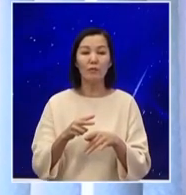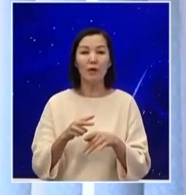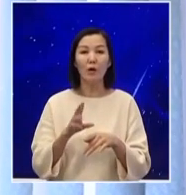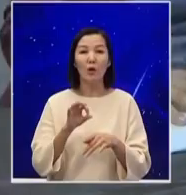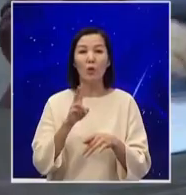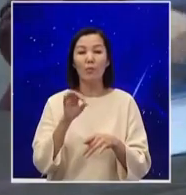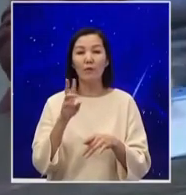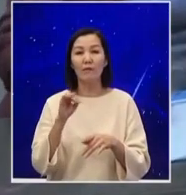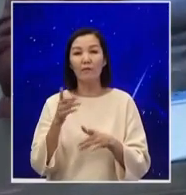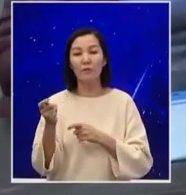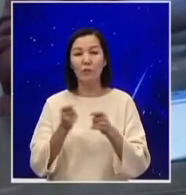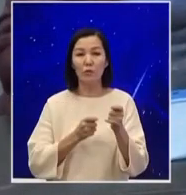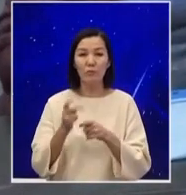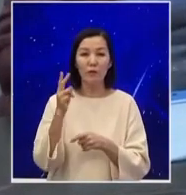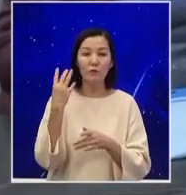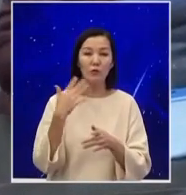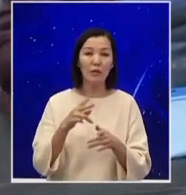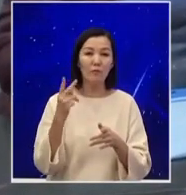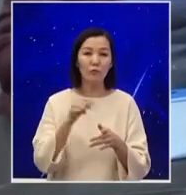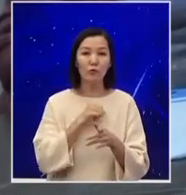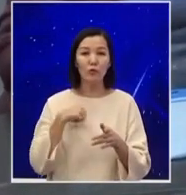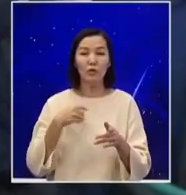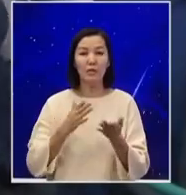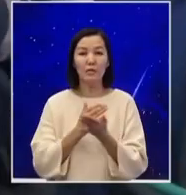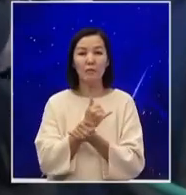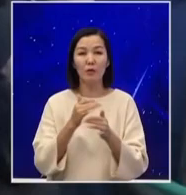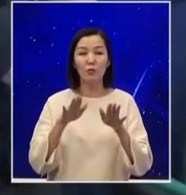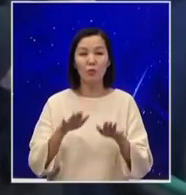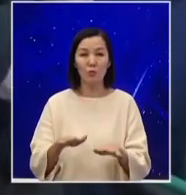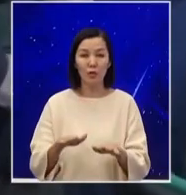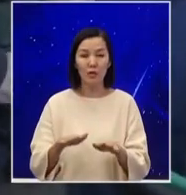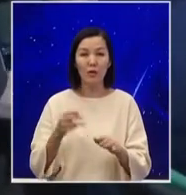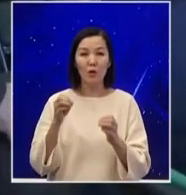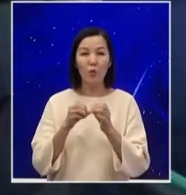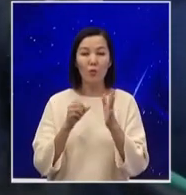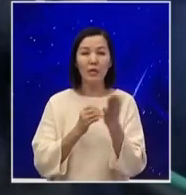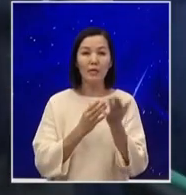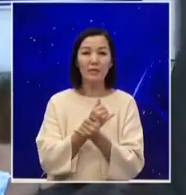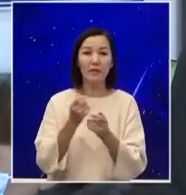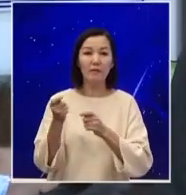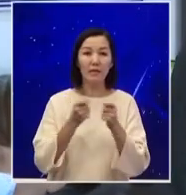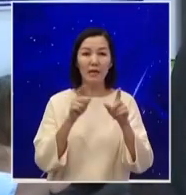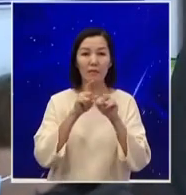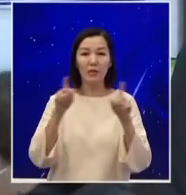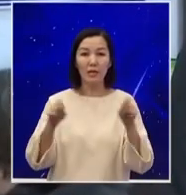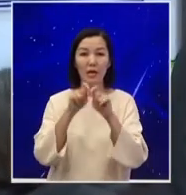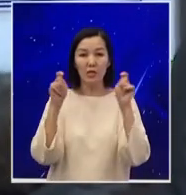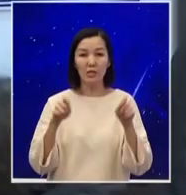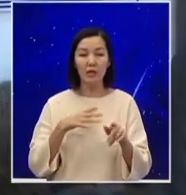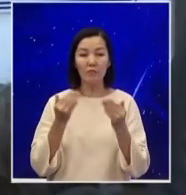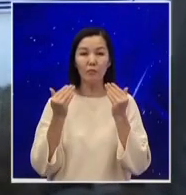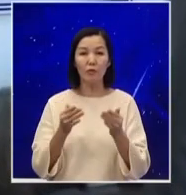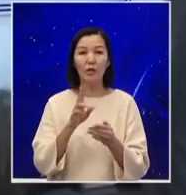space форматындағы офис, 253 өзіне өзі қызмет көрсету бұрышы мен 16 сервистік әкімдік жұмыс істейді. Бірі